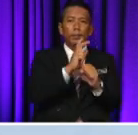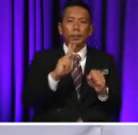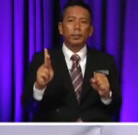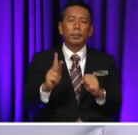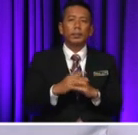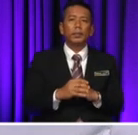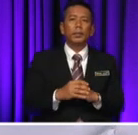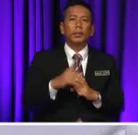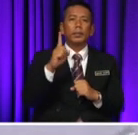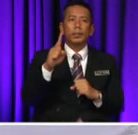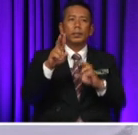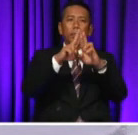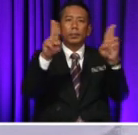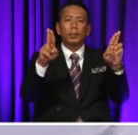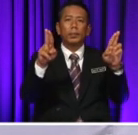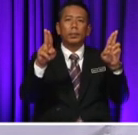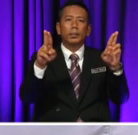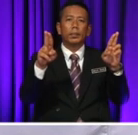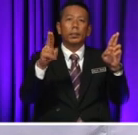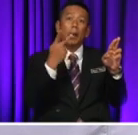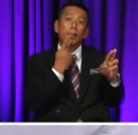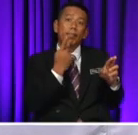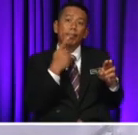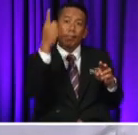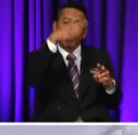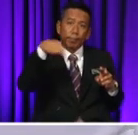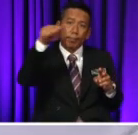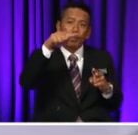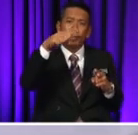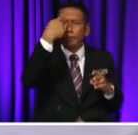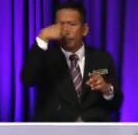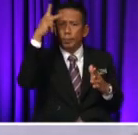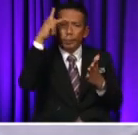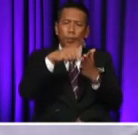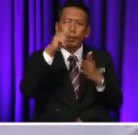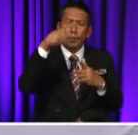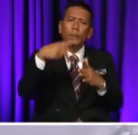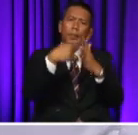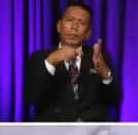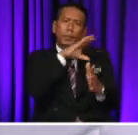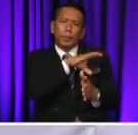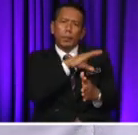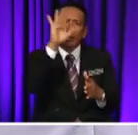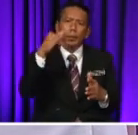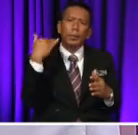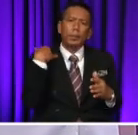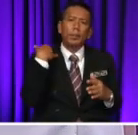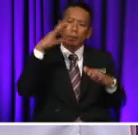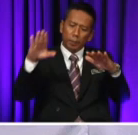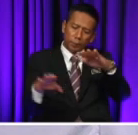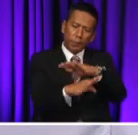jadi kita mengenal pasti apakah ciri-ciri yang ada di bawah econg